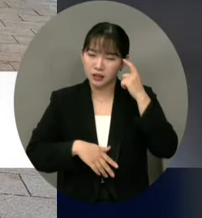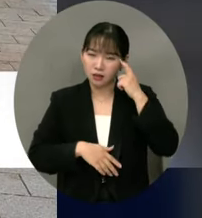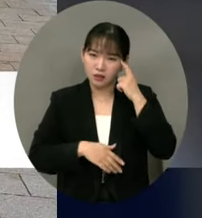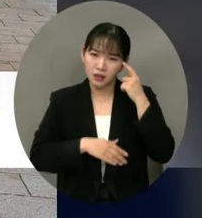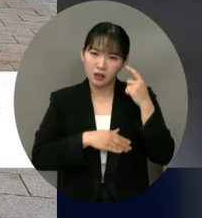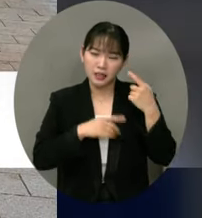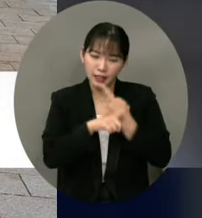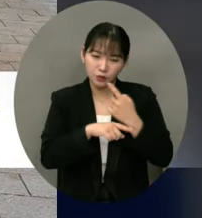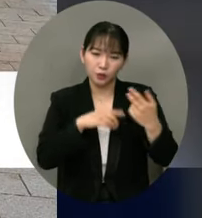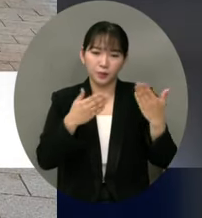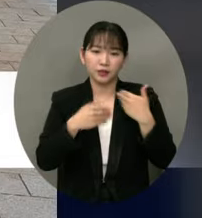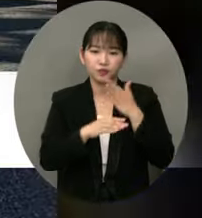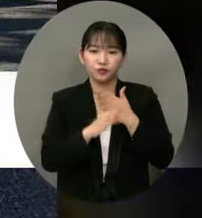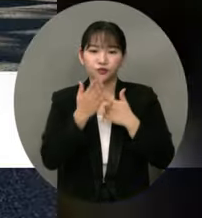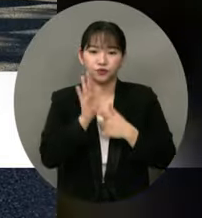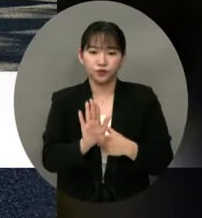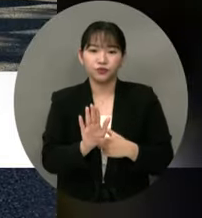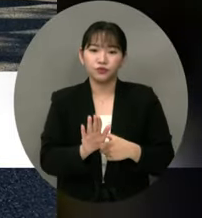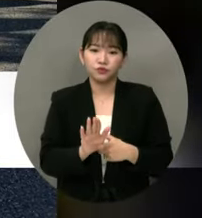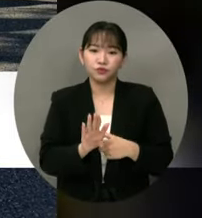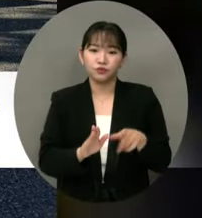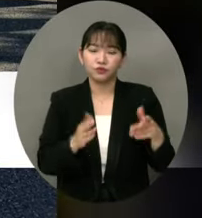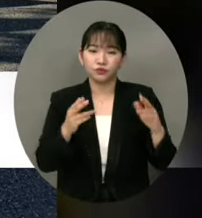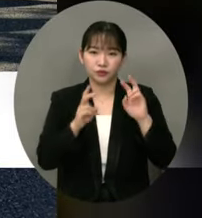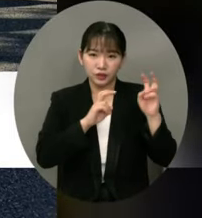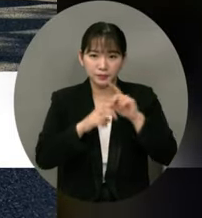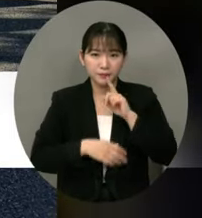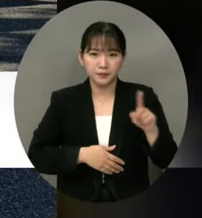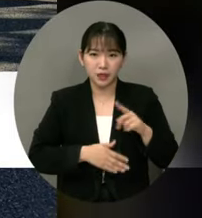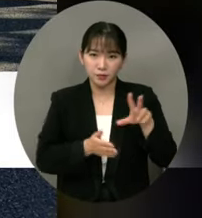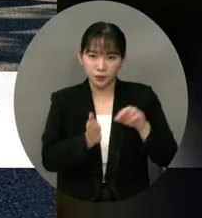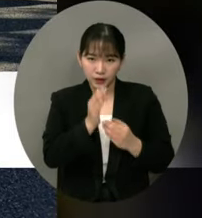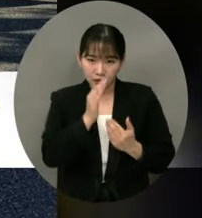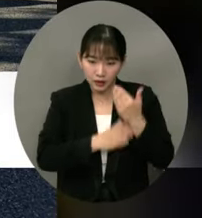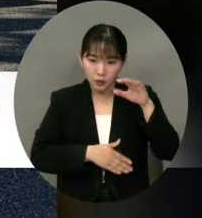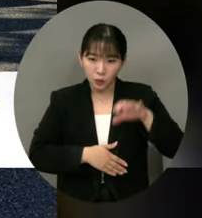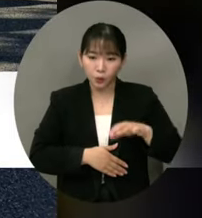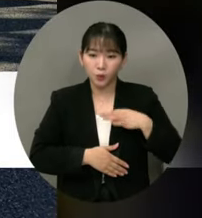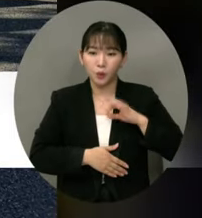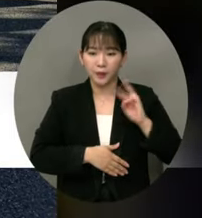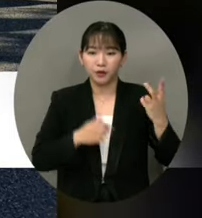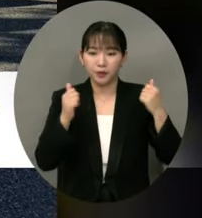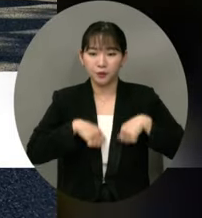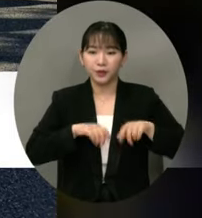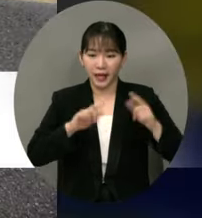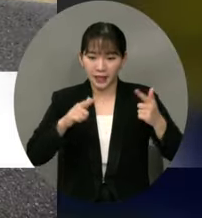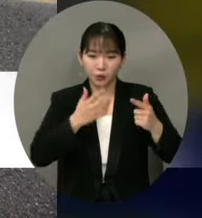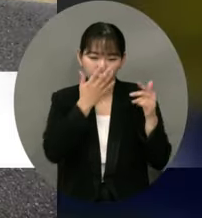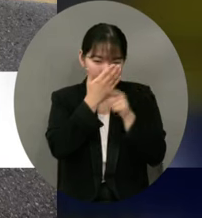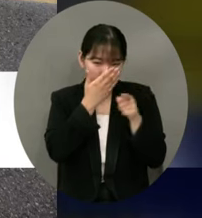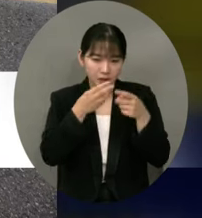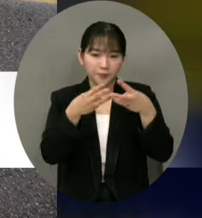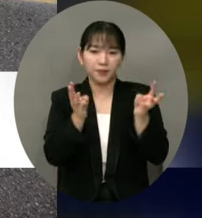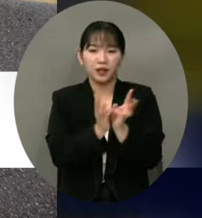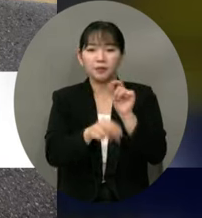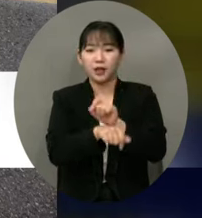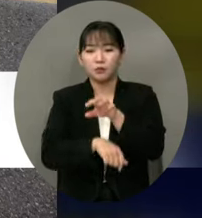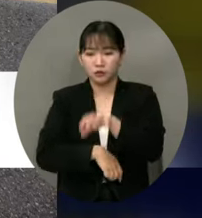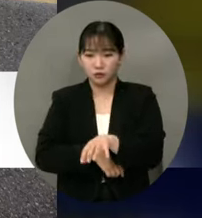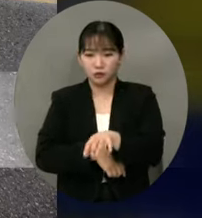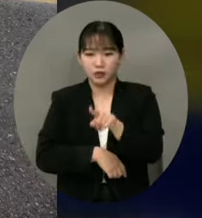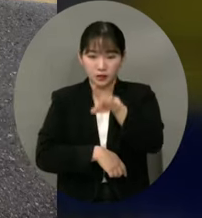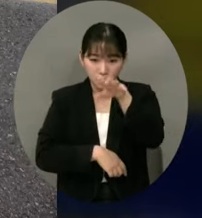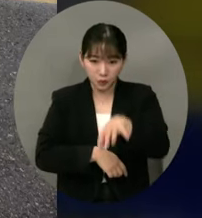받고 있다고 밝혔습니다. 해당 업체 측은 문제가 된 장소는 탈의실이 아닌 용접팀의 사무실이라며